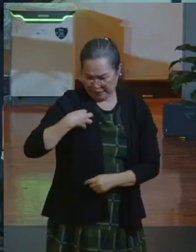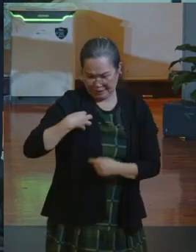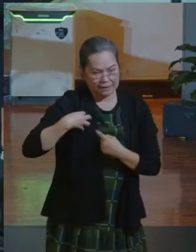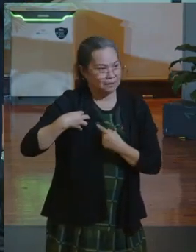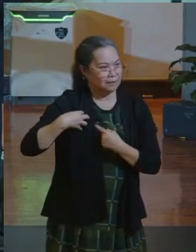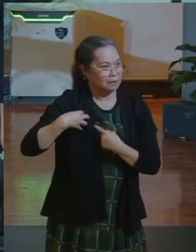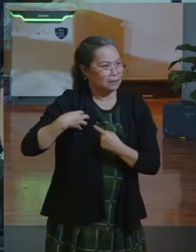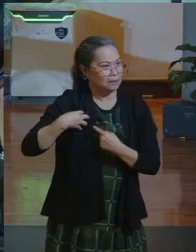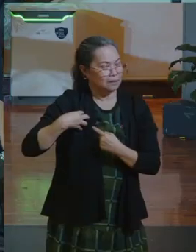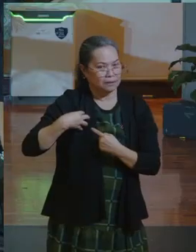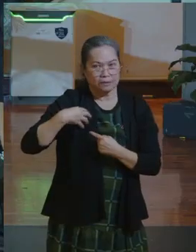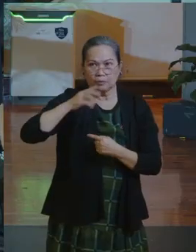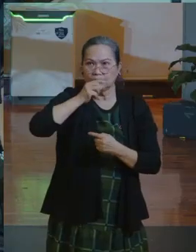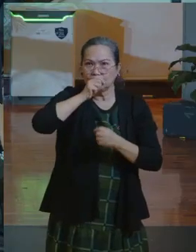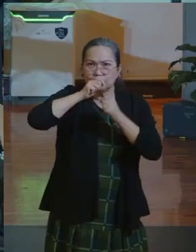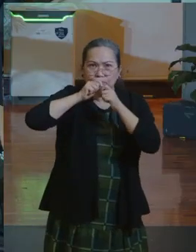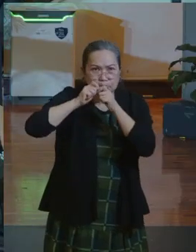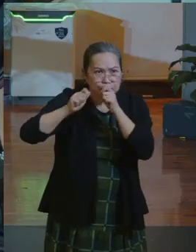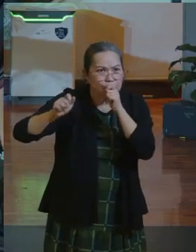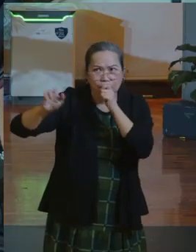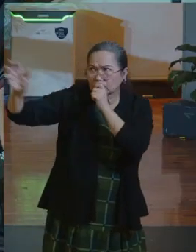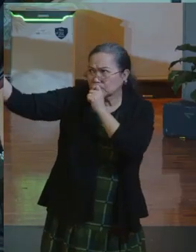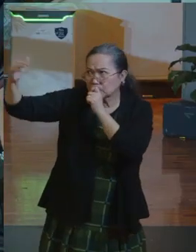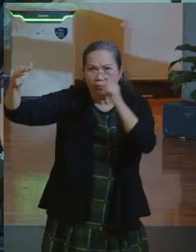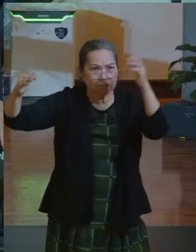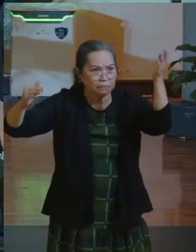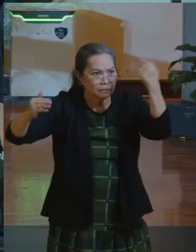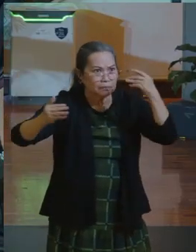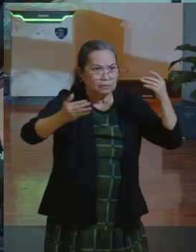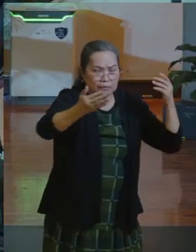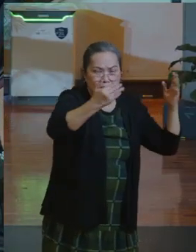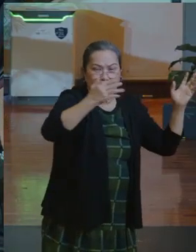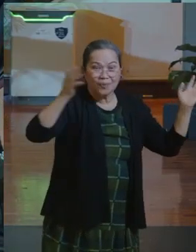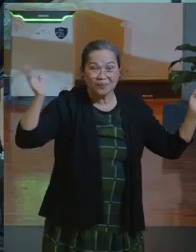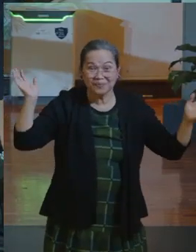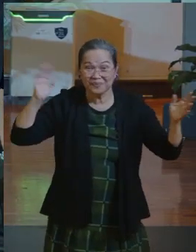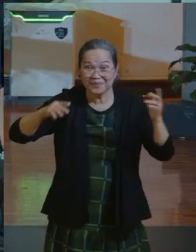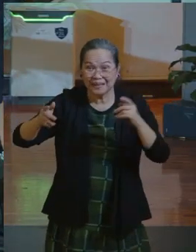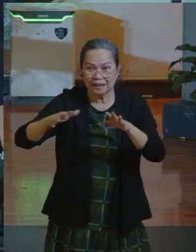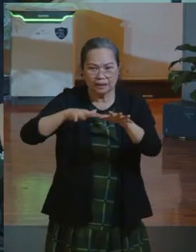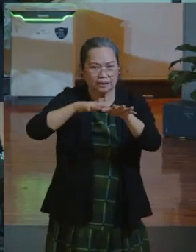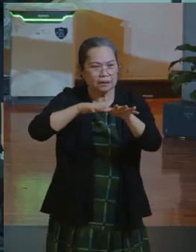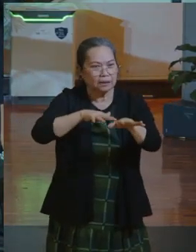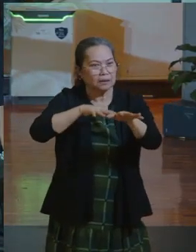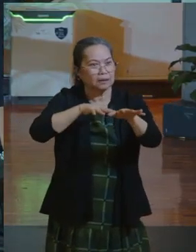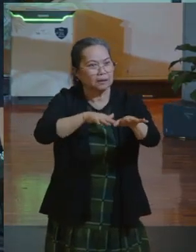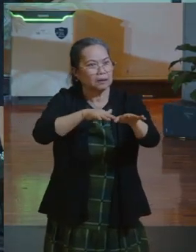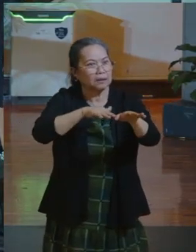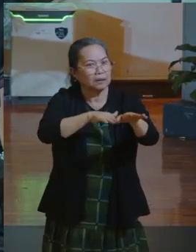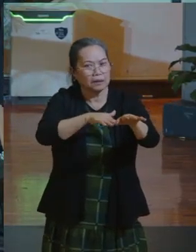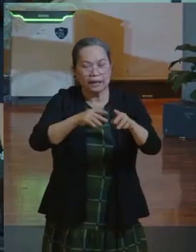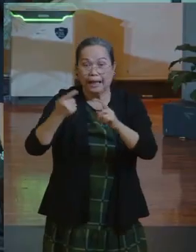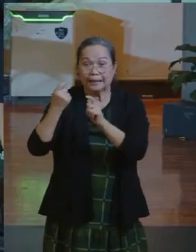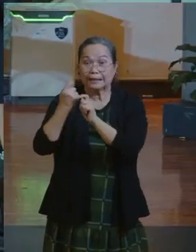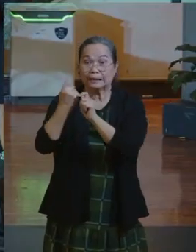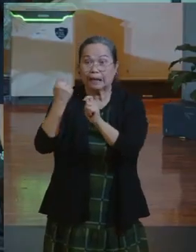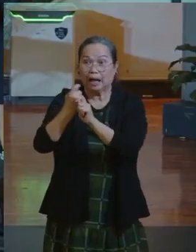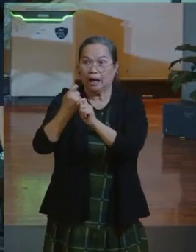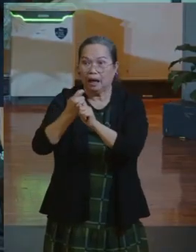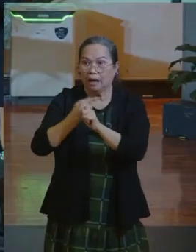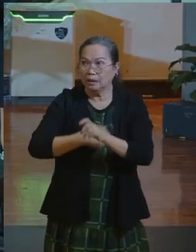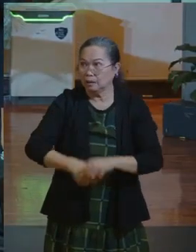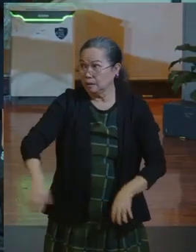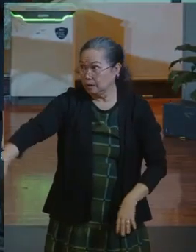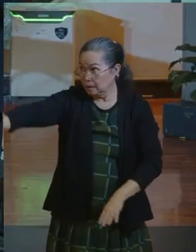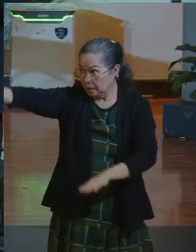na nagta-traffic, na merong sumusugod na isang malaking truck, kaya niyang iinto